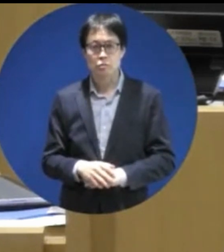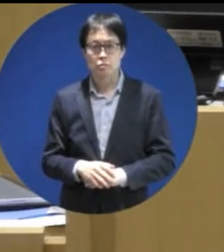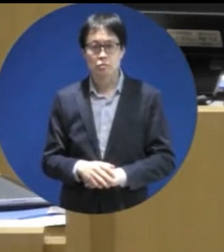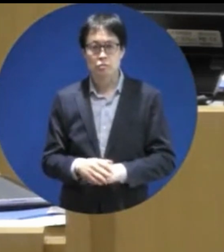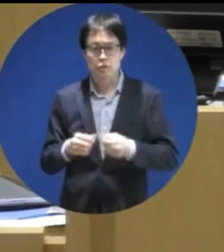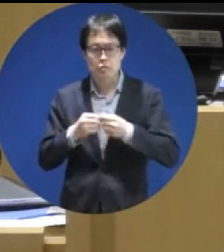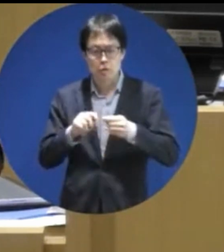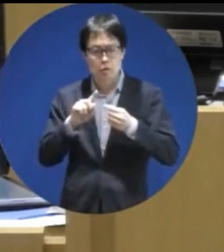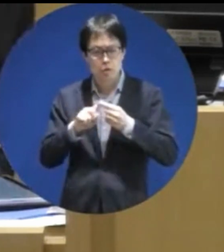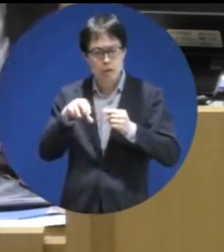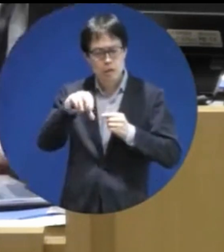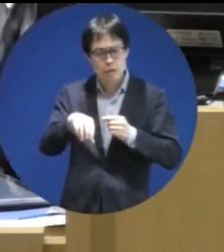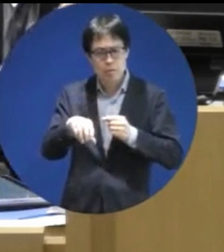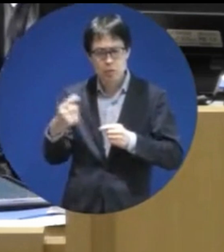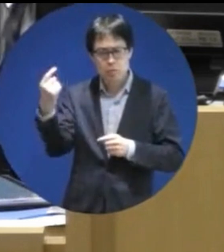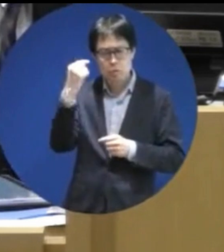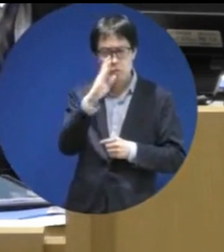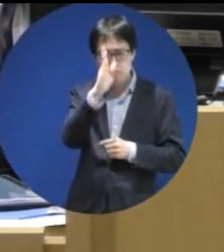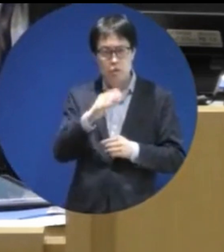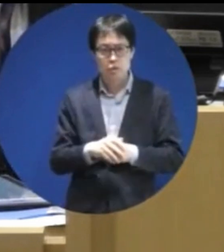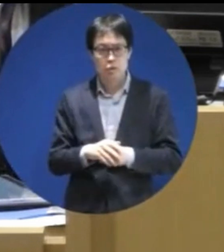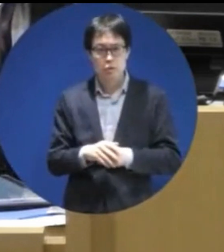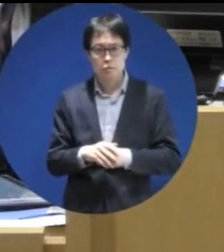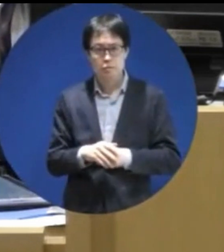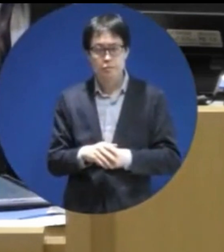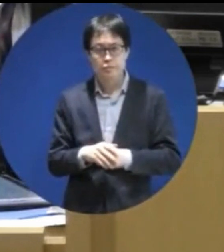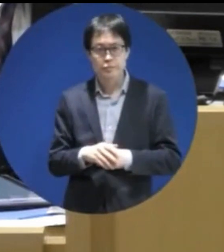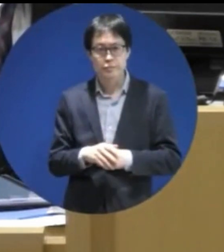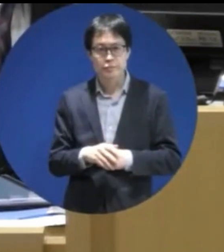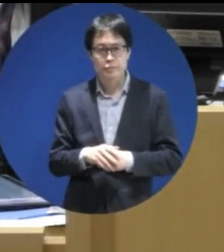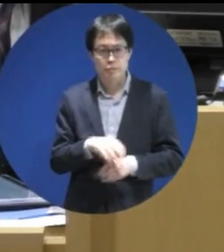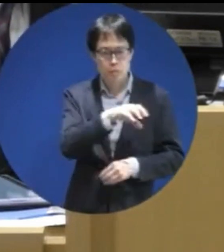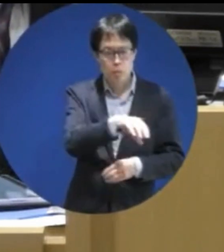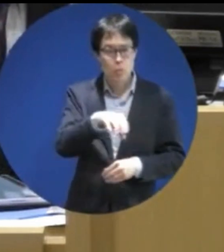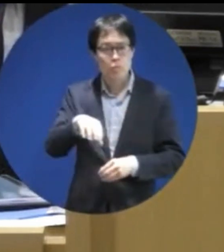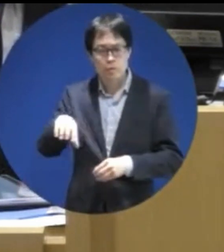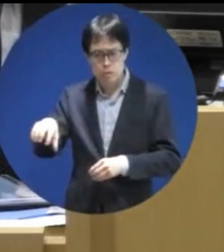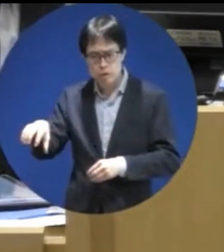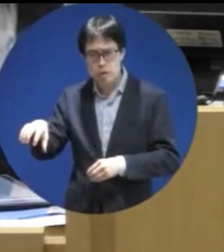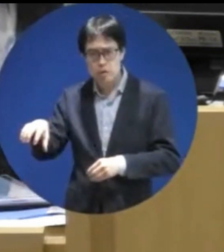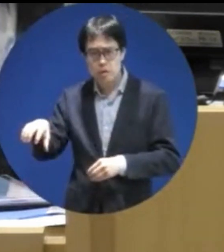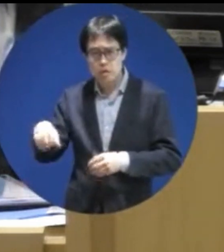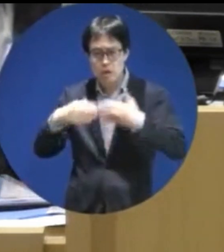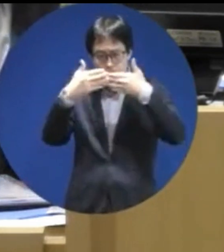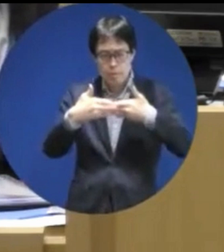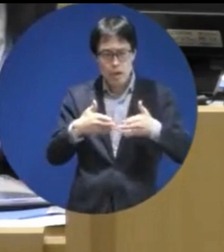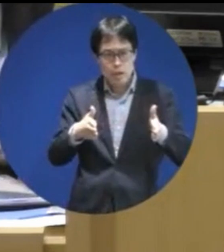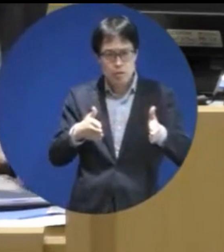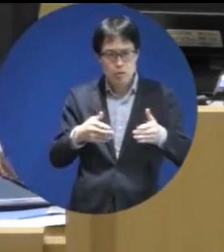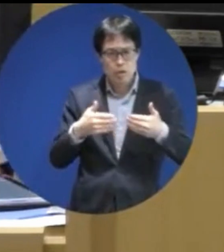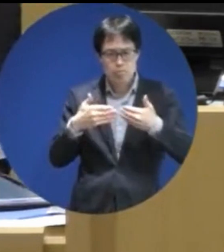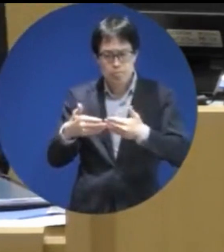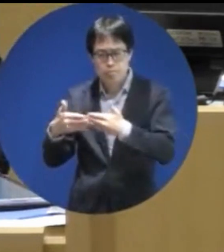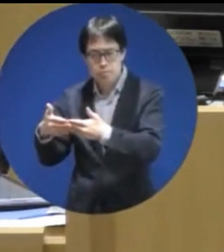今度ちょっと具体的にどこの公園か教えてください。順々にですね、各公園含めてかなりバリアフリー化は渋谷区率